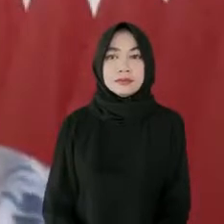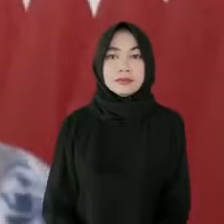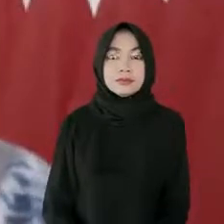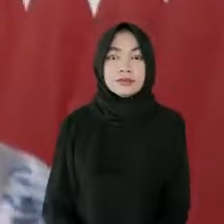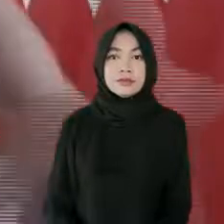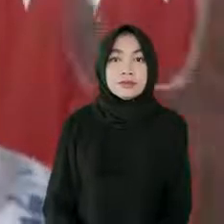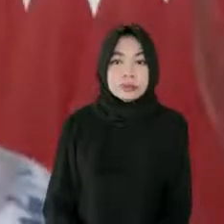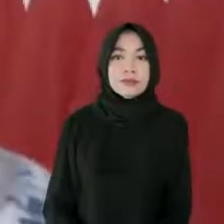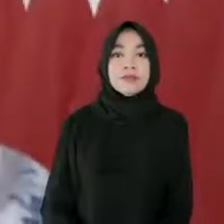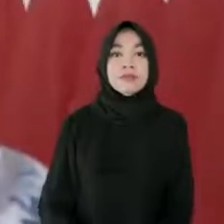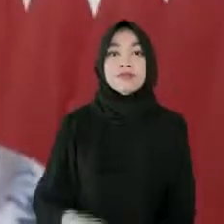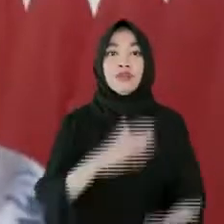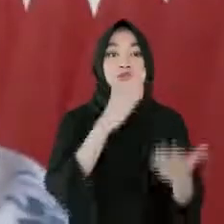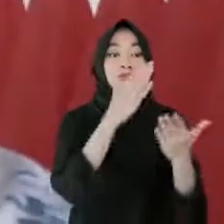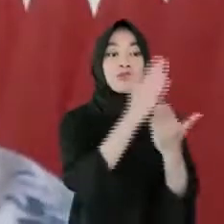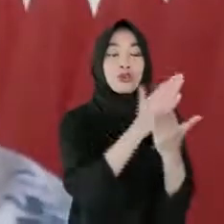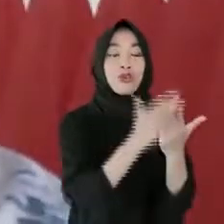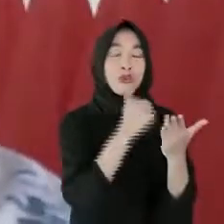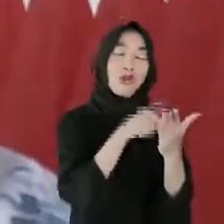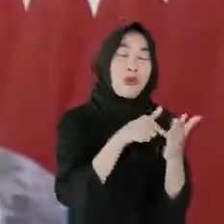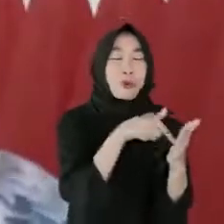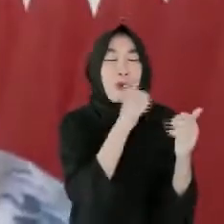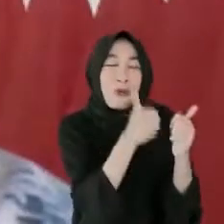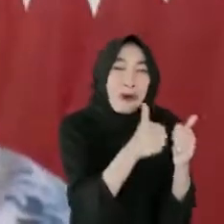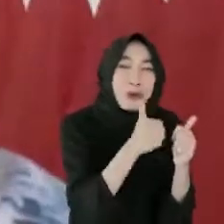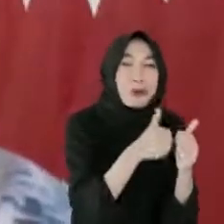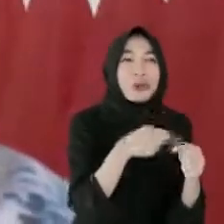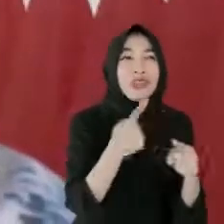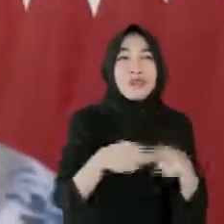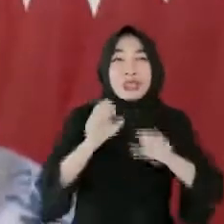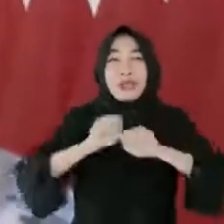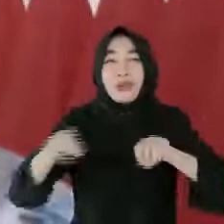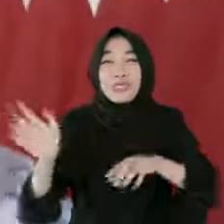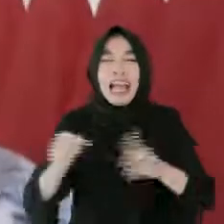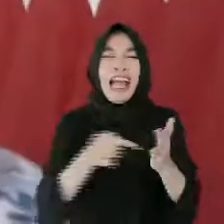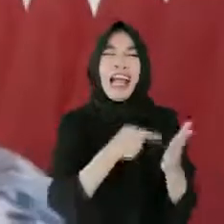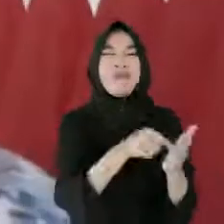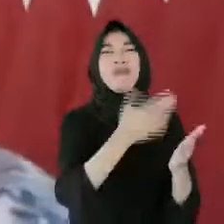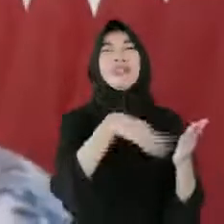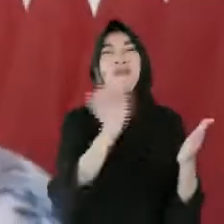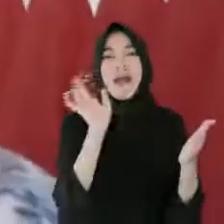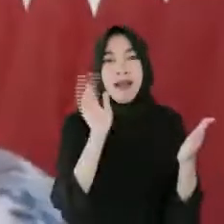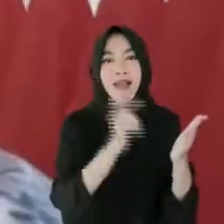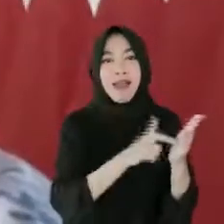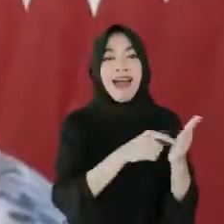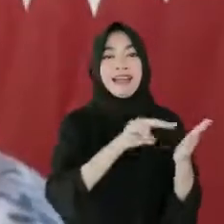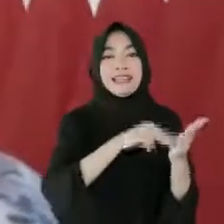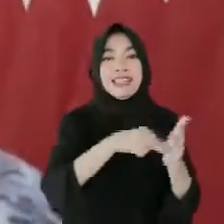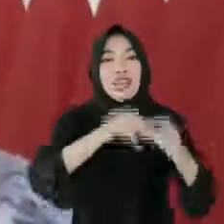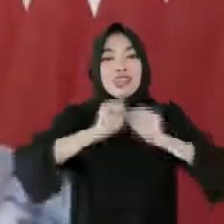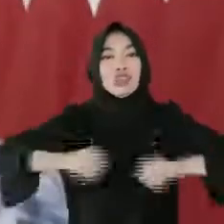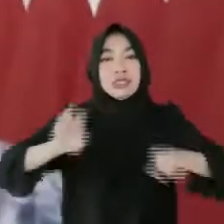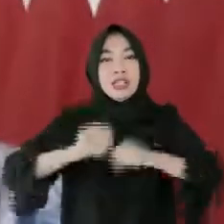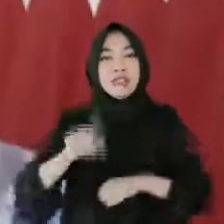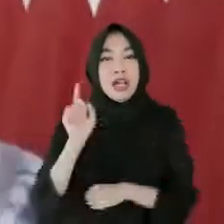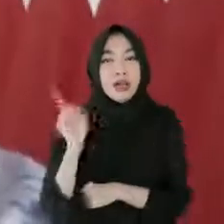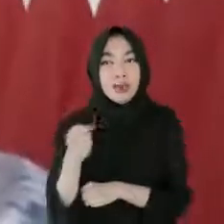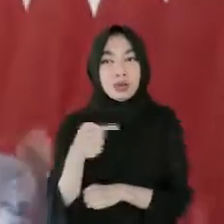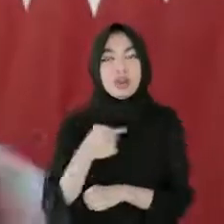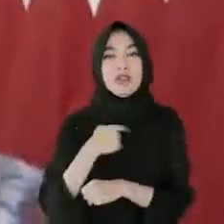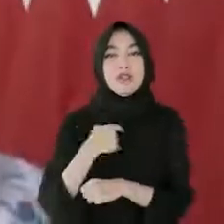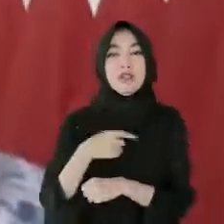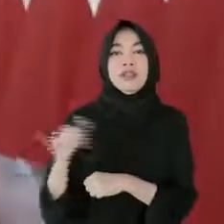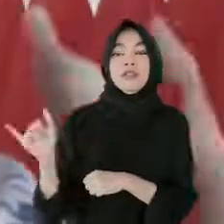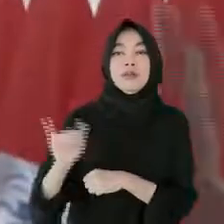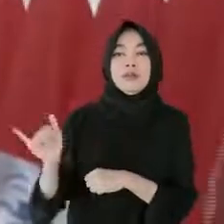kalau tidak disosialisasikan dengan baik menjadi sia-sia oleh karenanya selain kami sudut juga sudah